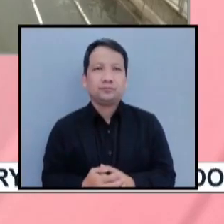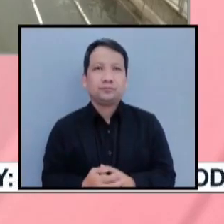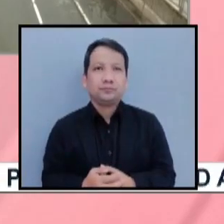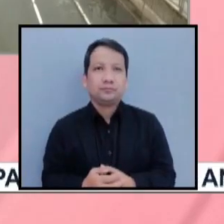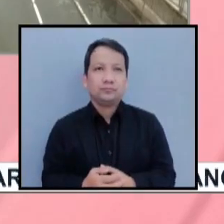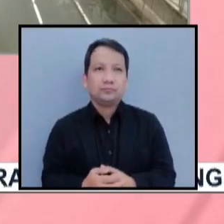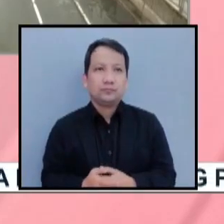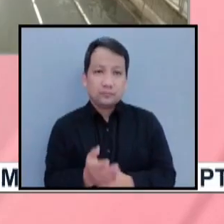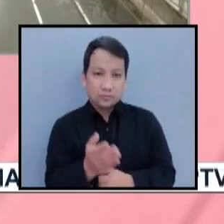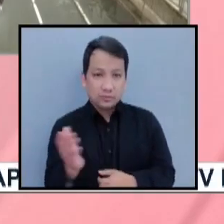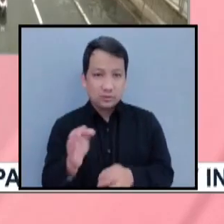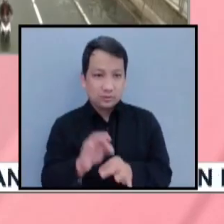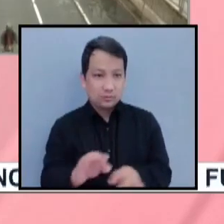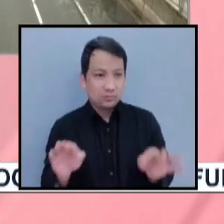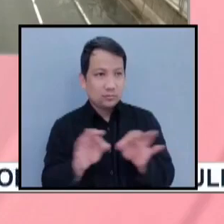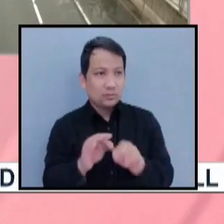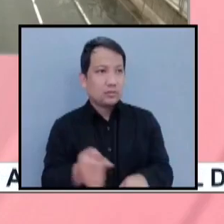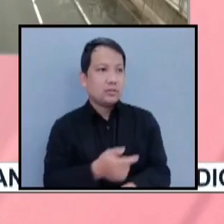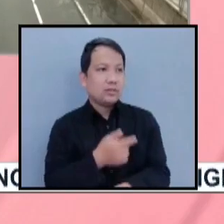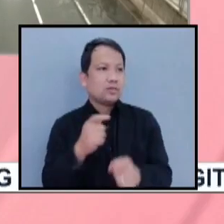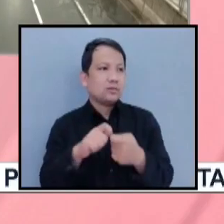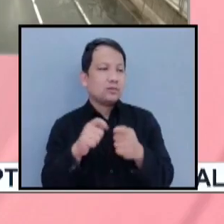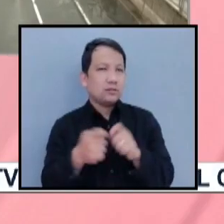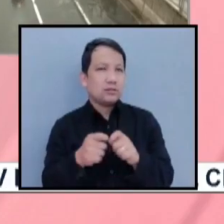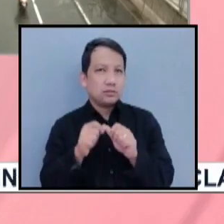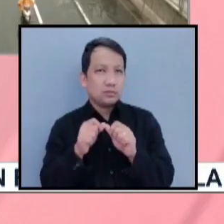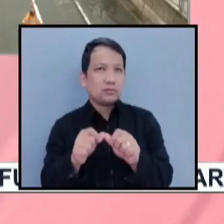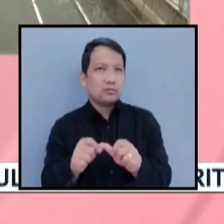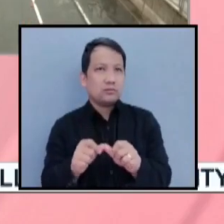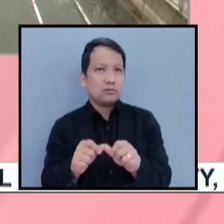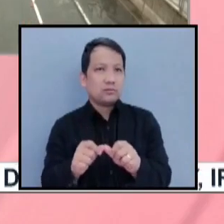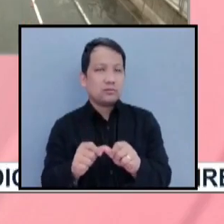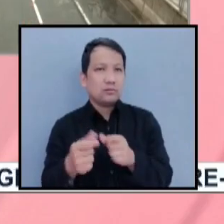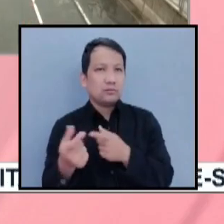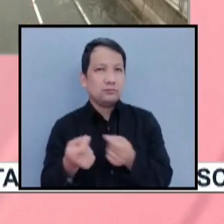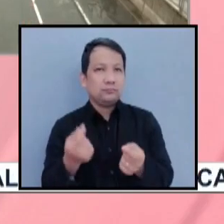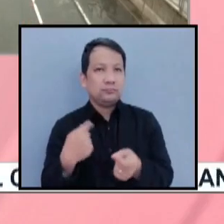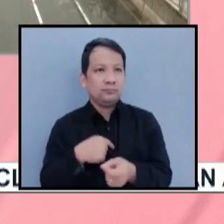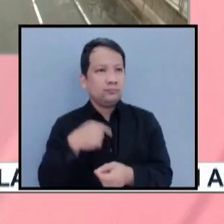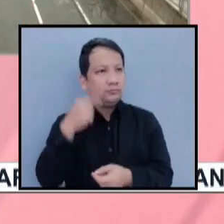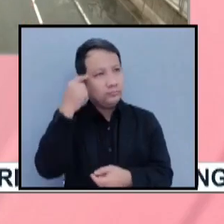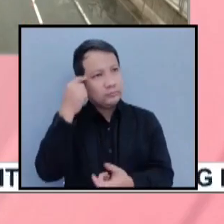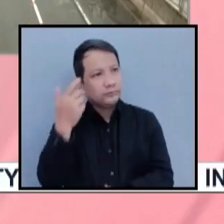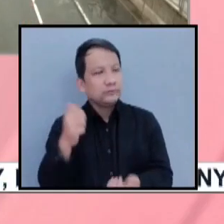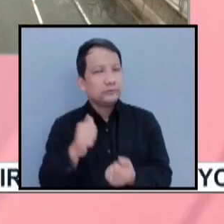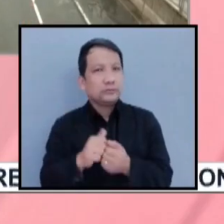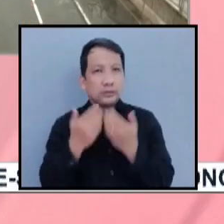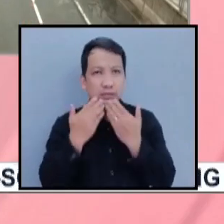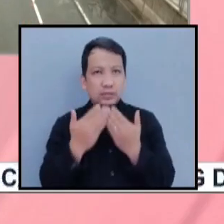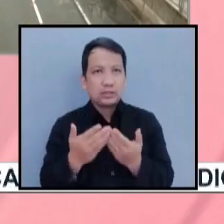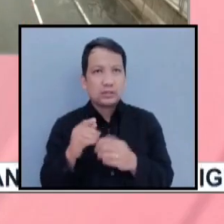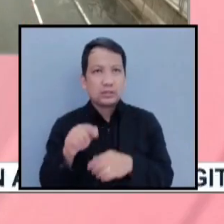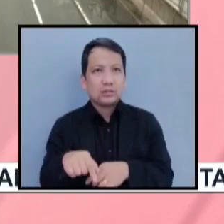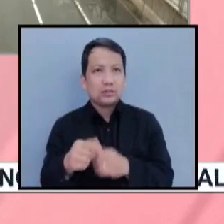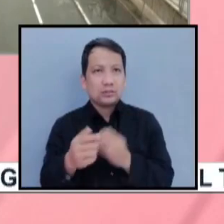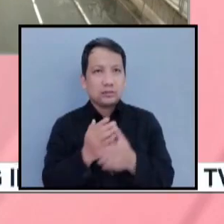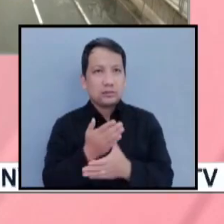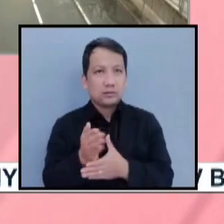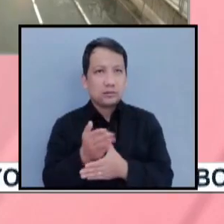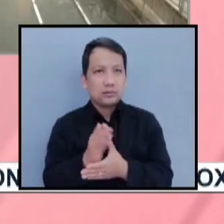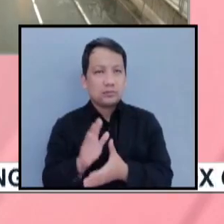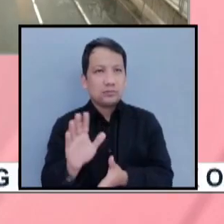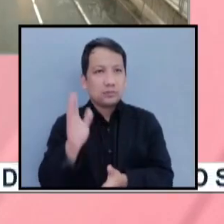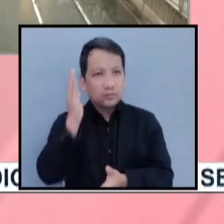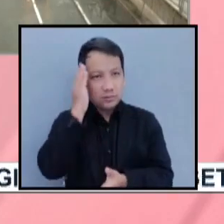kumbaga, long-term at saka correct. Masustainable yun kapag ganun ang iniisip mong kapila. Maraming salamat sa pagbabahagi ng iyong mga kaalaman sa ating